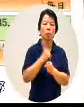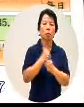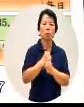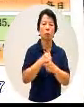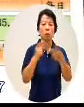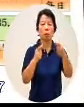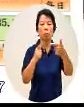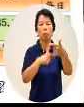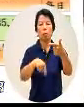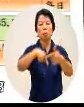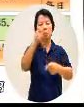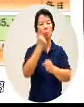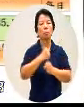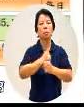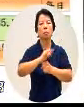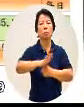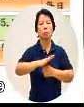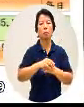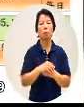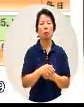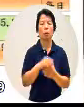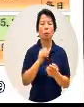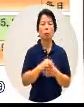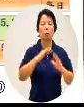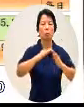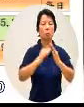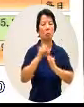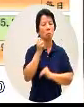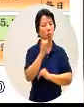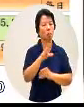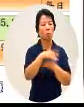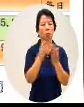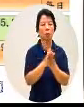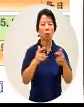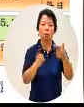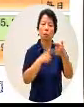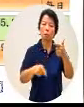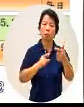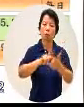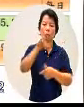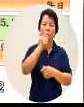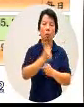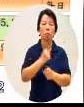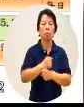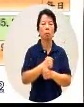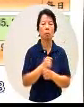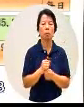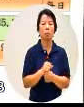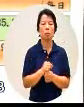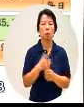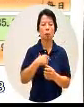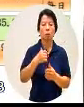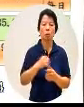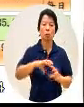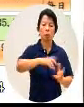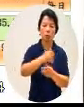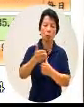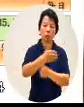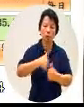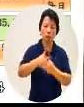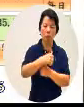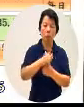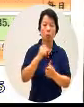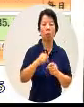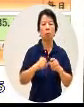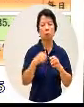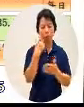六個人在那裡上班跟市長包括只有六個人在那裡上班六個人上班市運組場館不辦活動就是